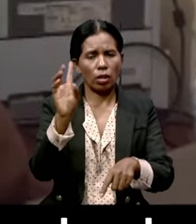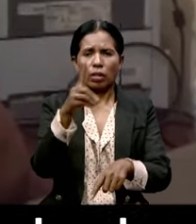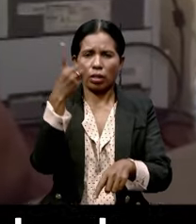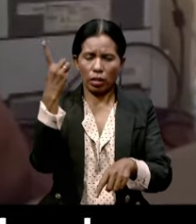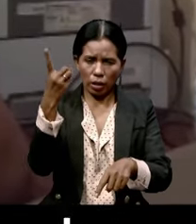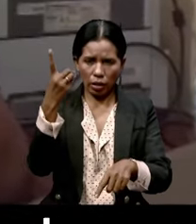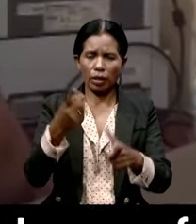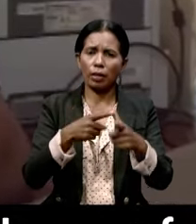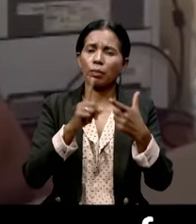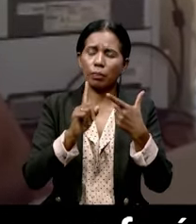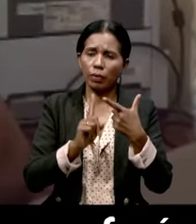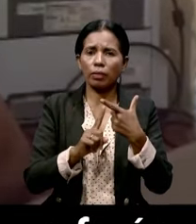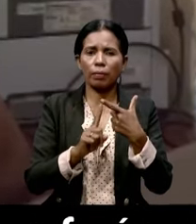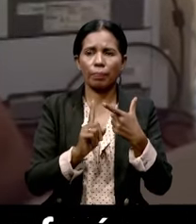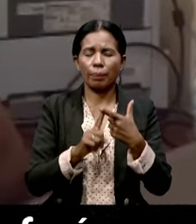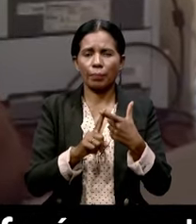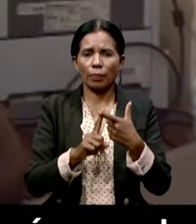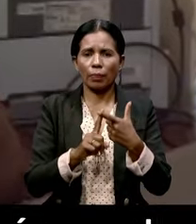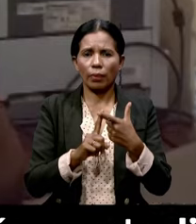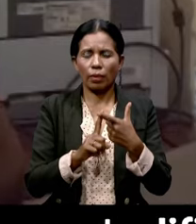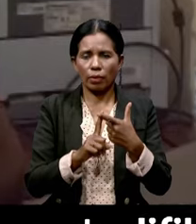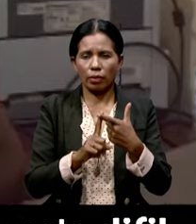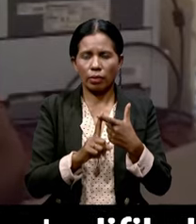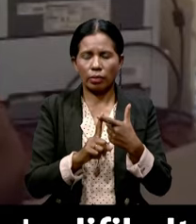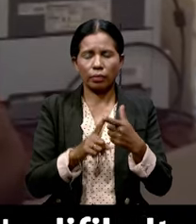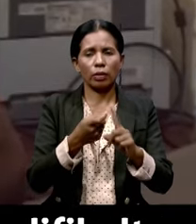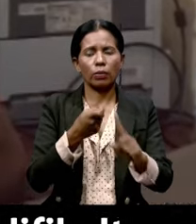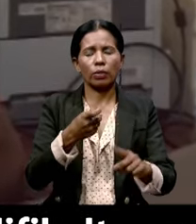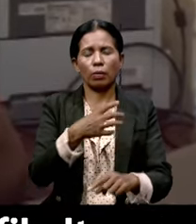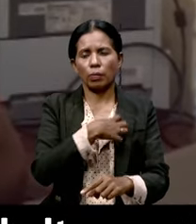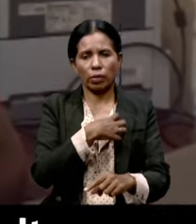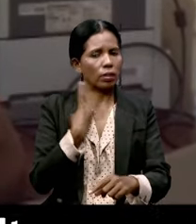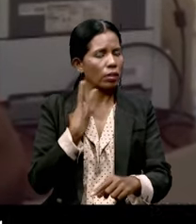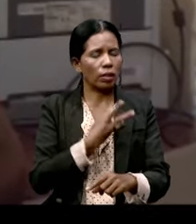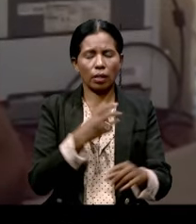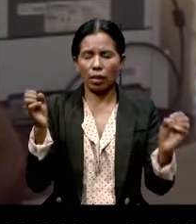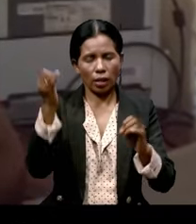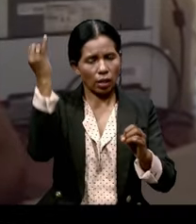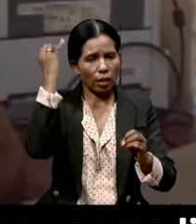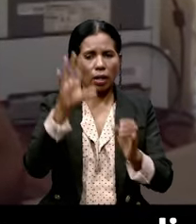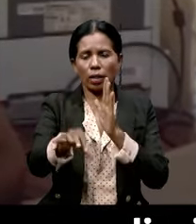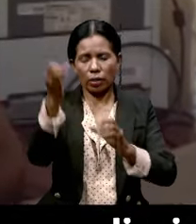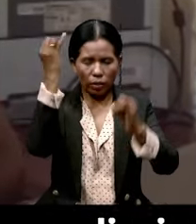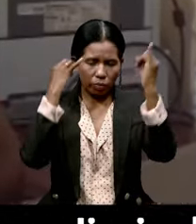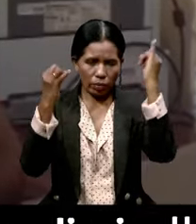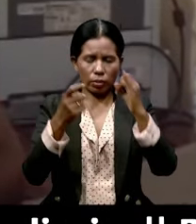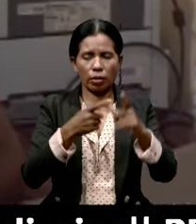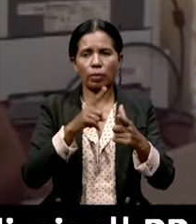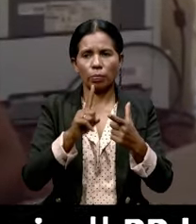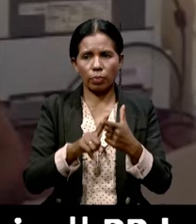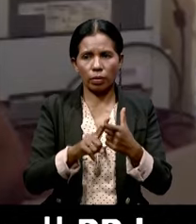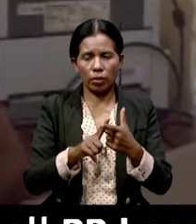depois acontecimento ita parte pendel ita la heta inforsau mai be ita depois heta inforsau